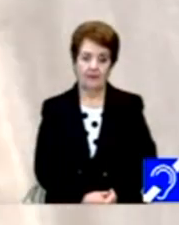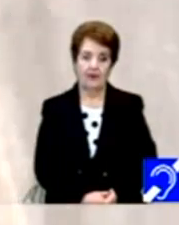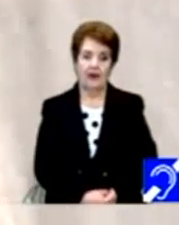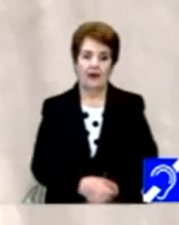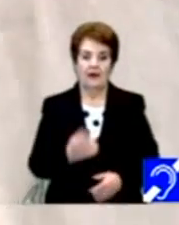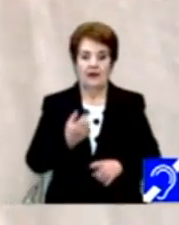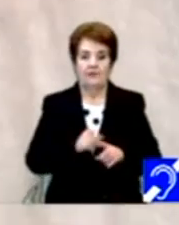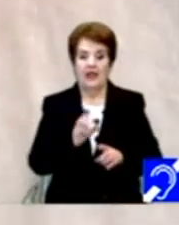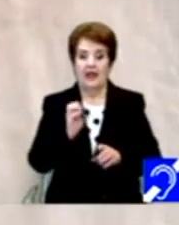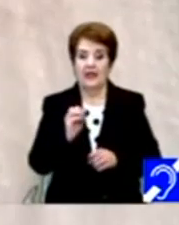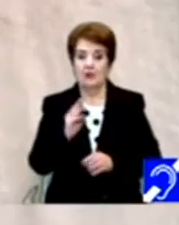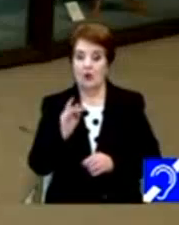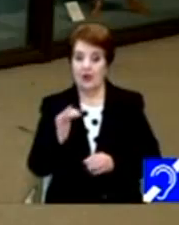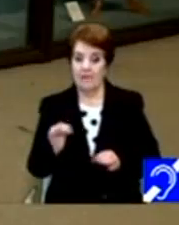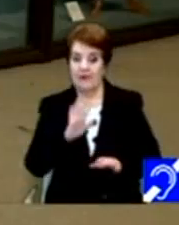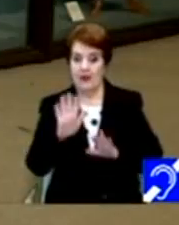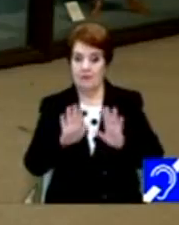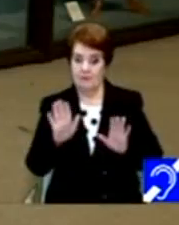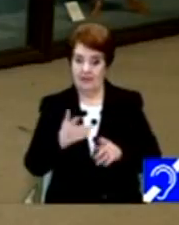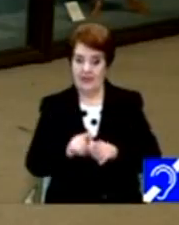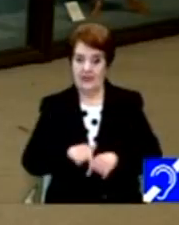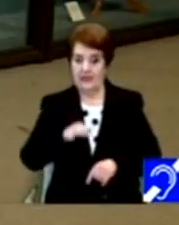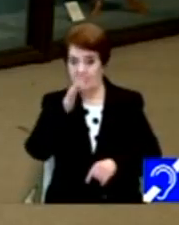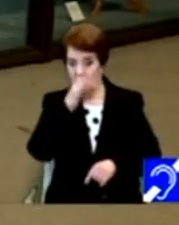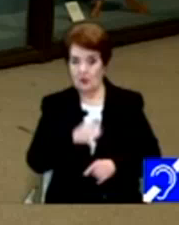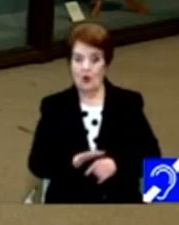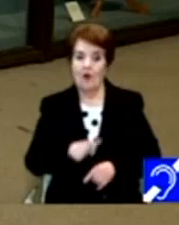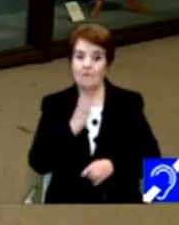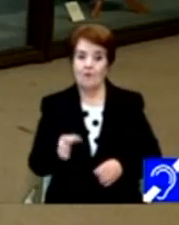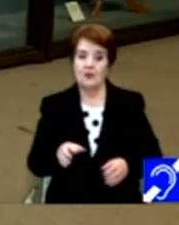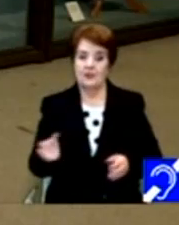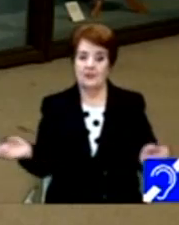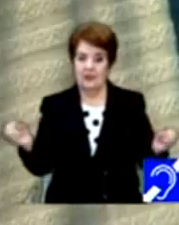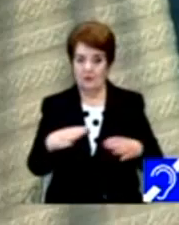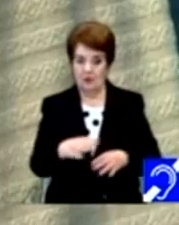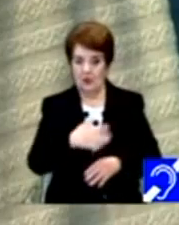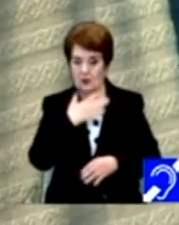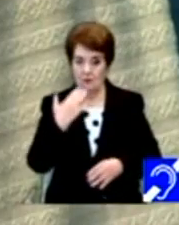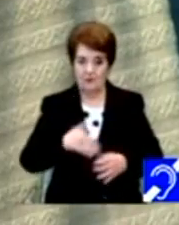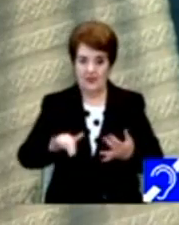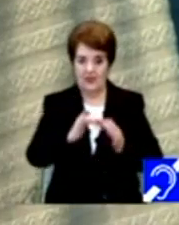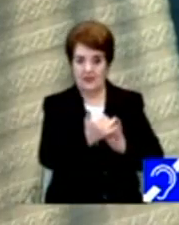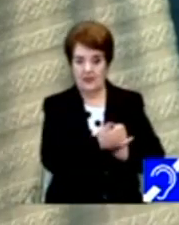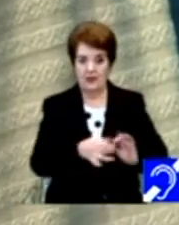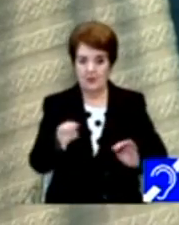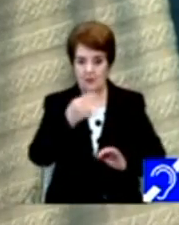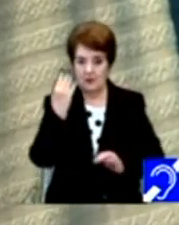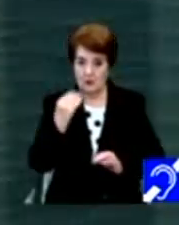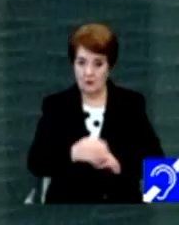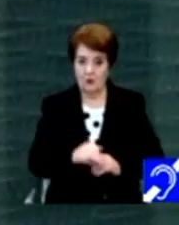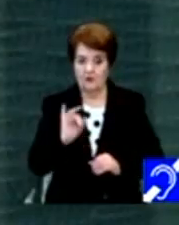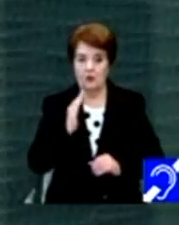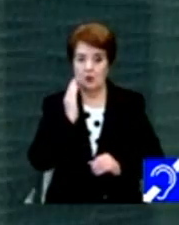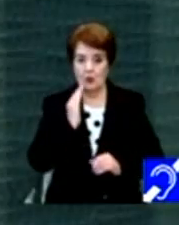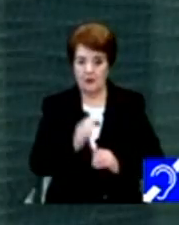La Muzeul de Etnografie și Istorie Naturală din Chișinău au fost adunate cămăși cu altițe din toate satele Republicii Moldova, dar și